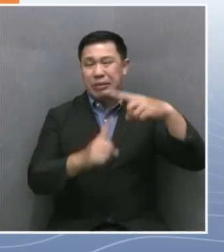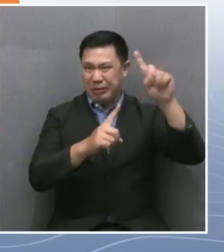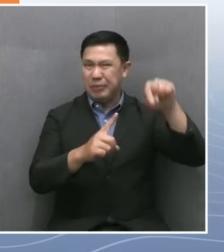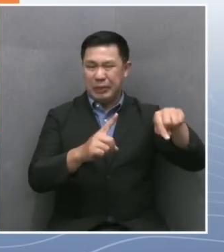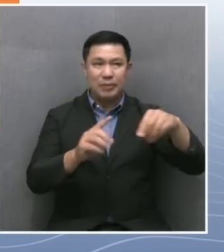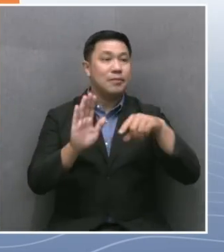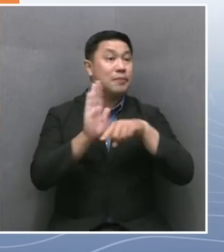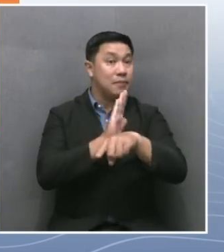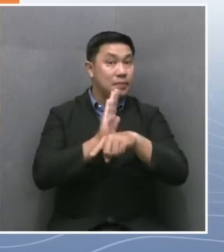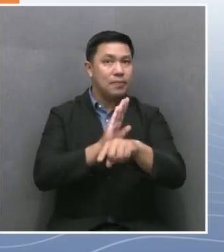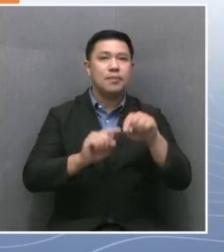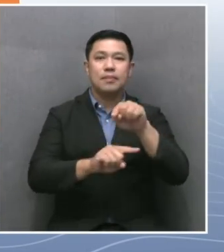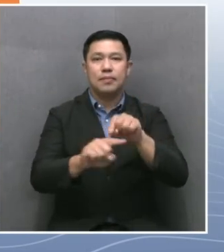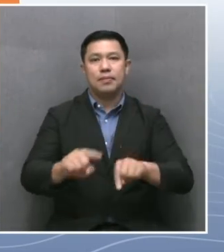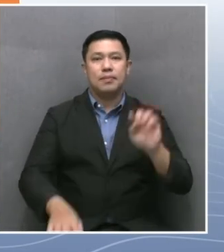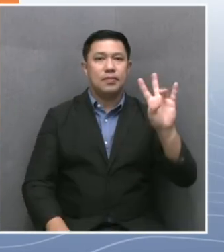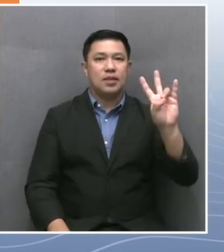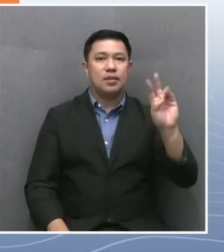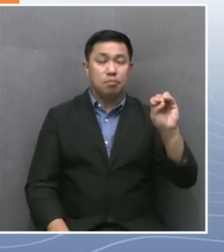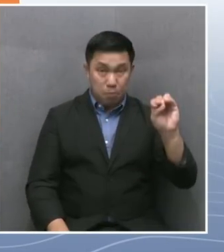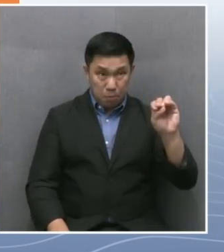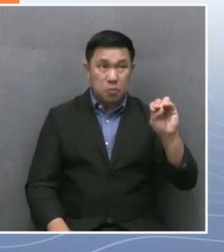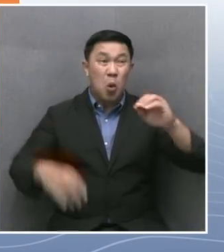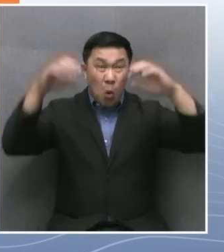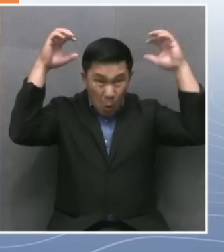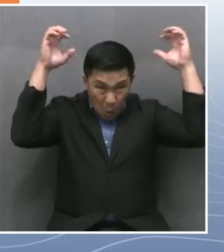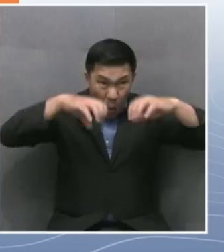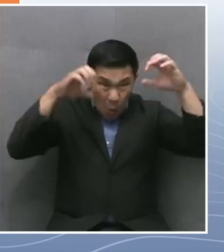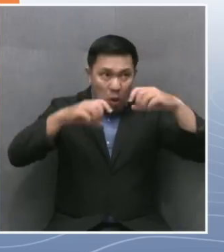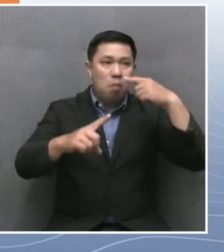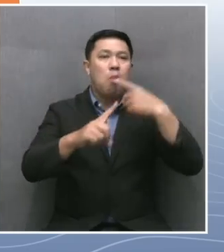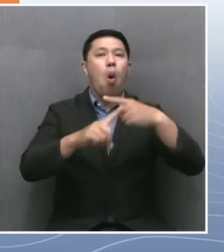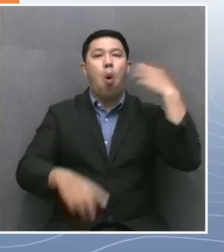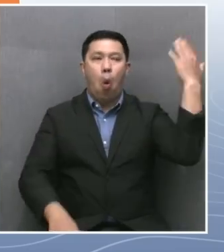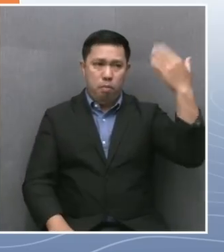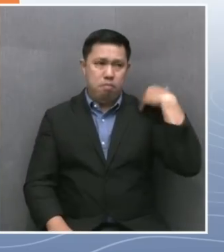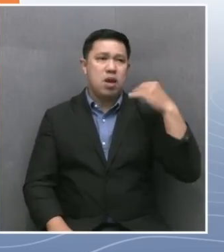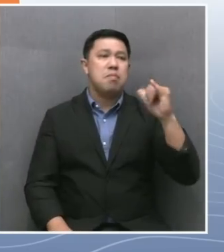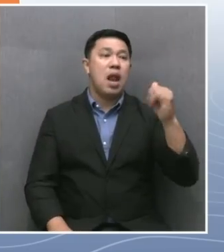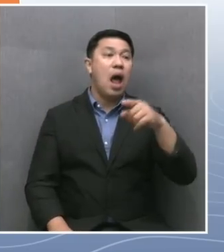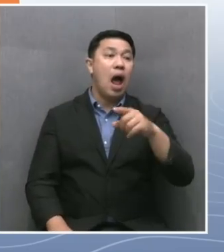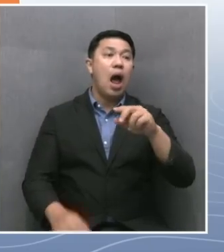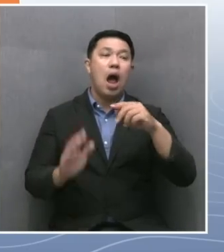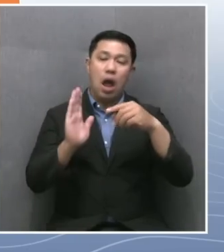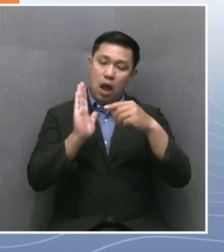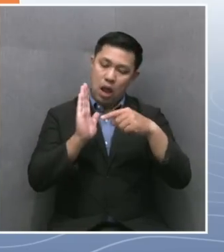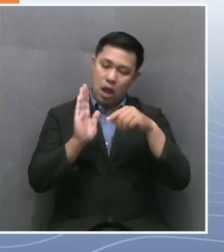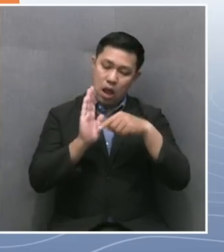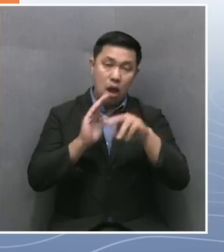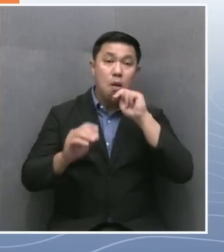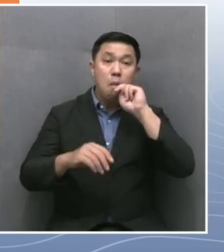ประมาณร้อยละ70ของพื้นที่กับมีฝนตกหนักและลมกระโชกแรงบางแห่งบริเวณจังหวัดนครนายก